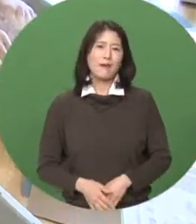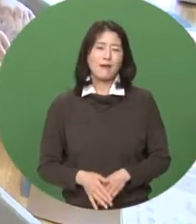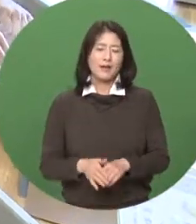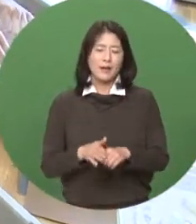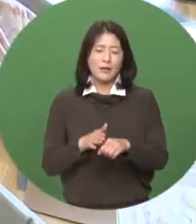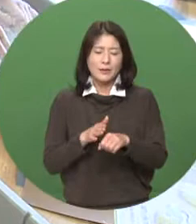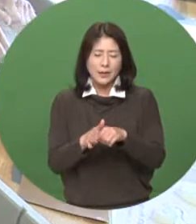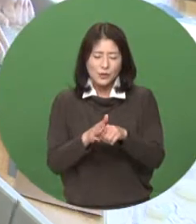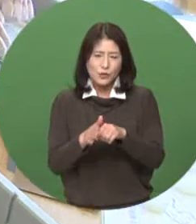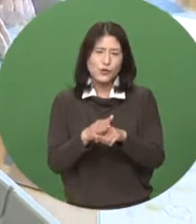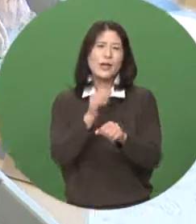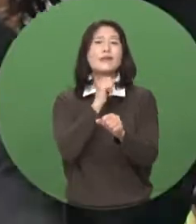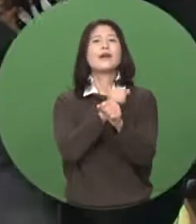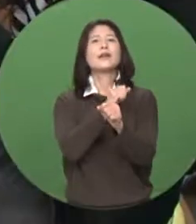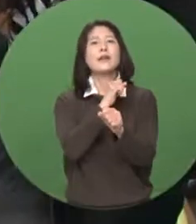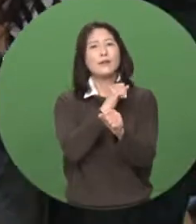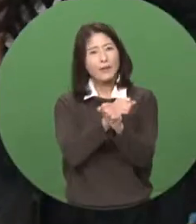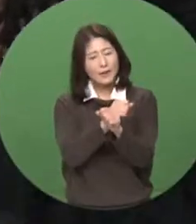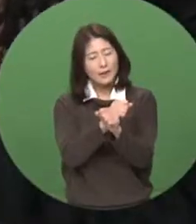るのしんどいよね。